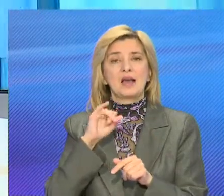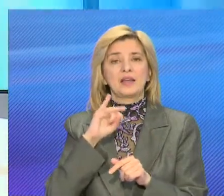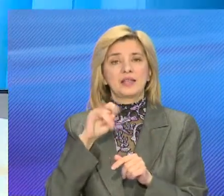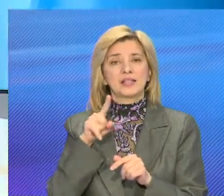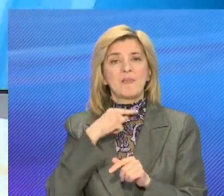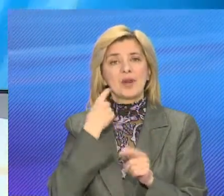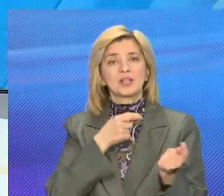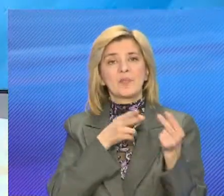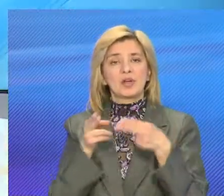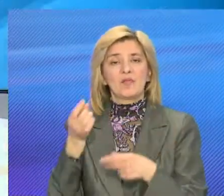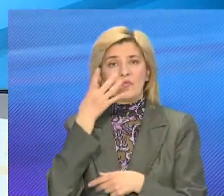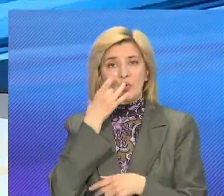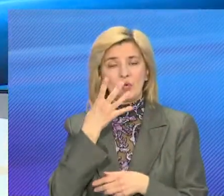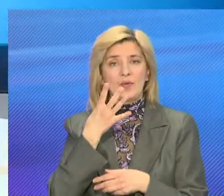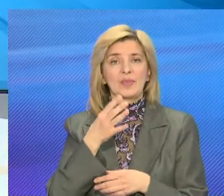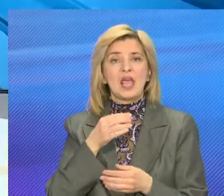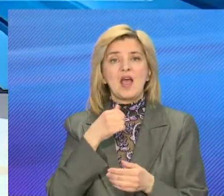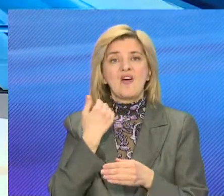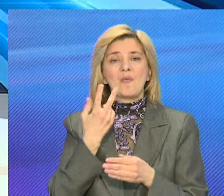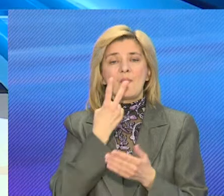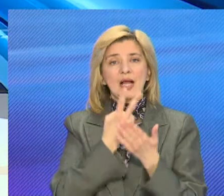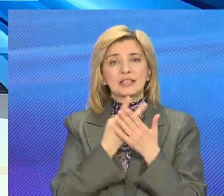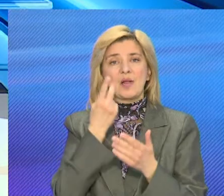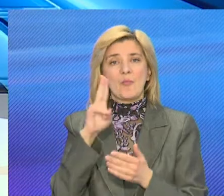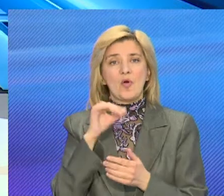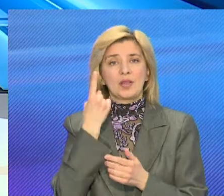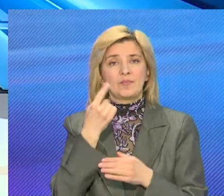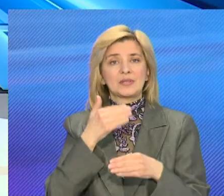гостях театра показали по одним спектакли для детей и дорослых.